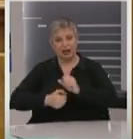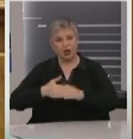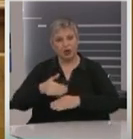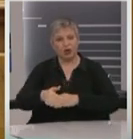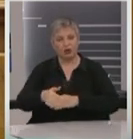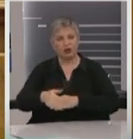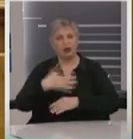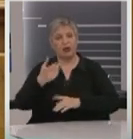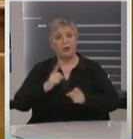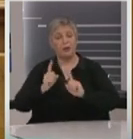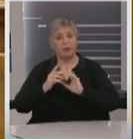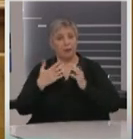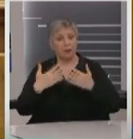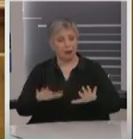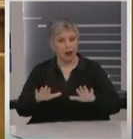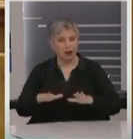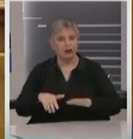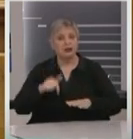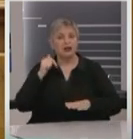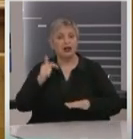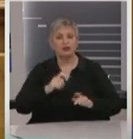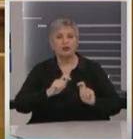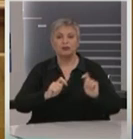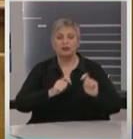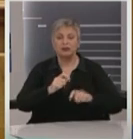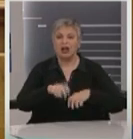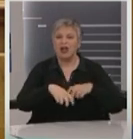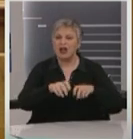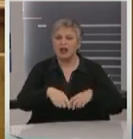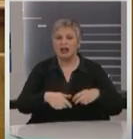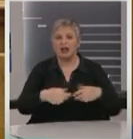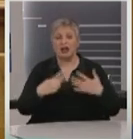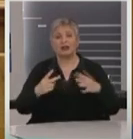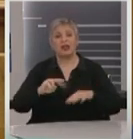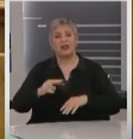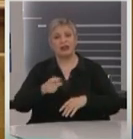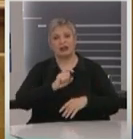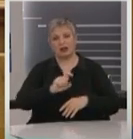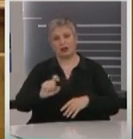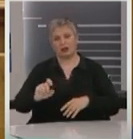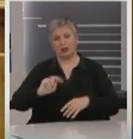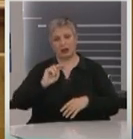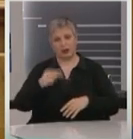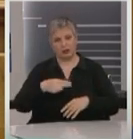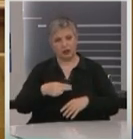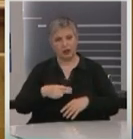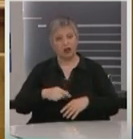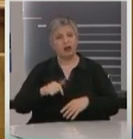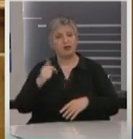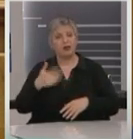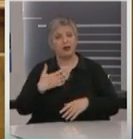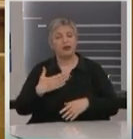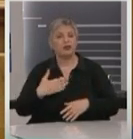δρομολογήσει συμφωνίες με την Τράπεζα για έργα ύψους 7 δισεκατομμυρίων ευρώ, που θα πυροδοτήσουν επενδύσεις άνω των